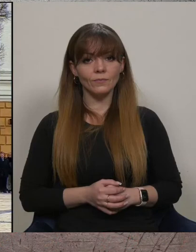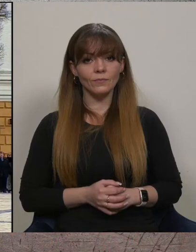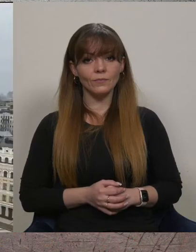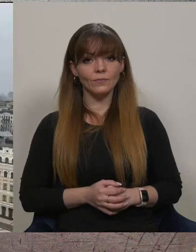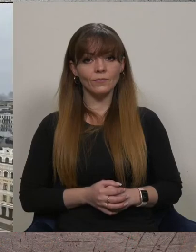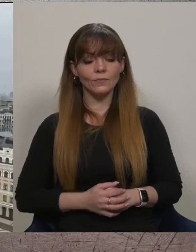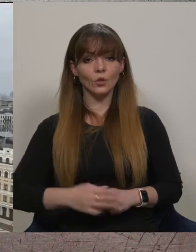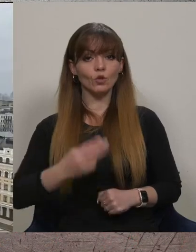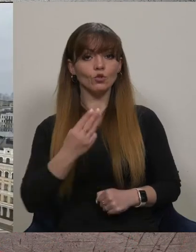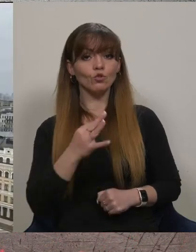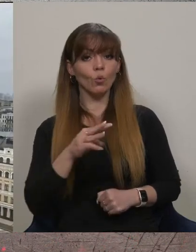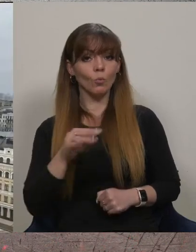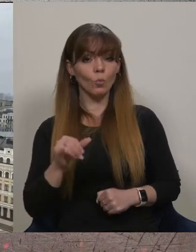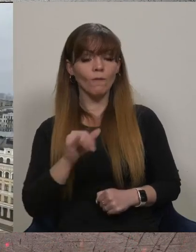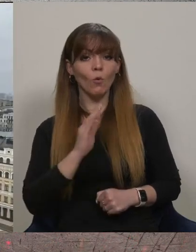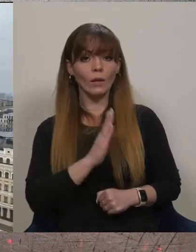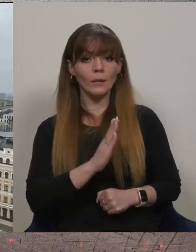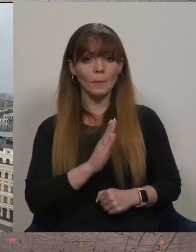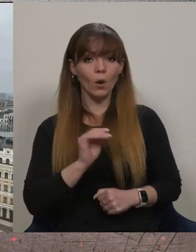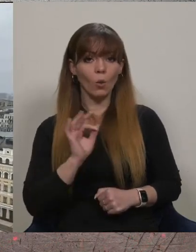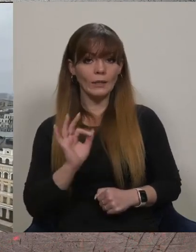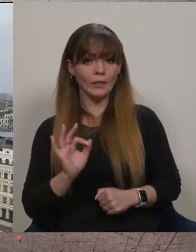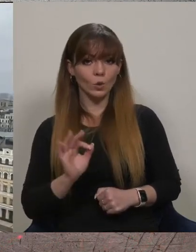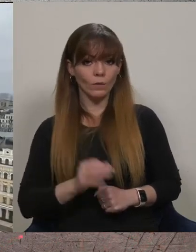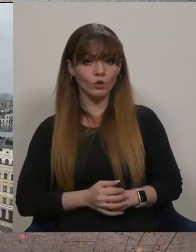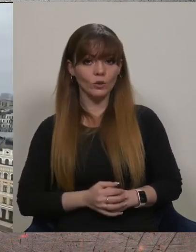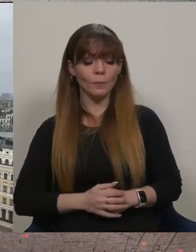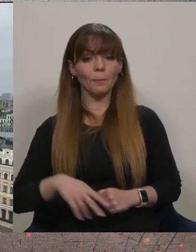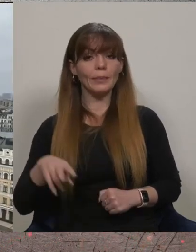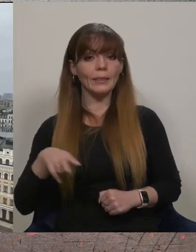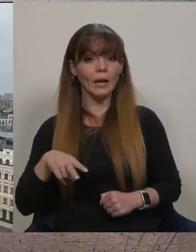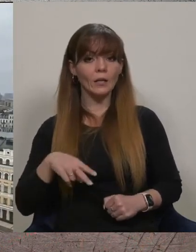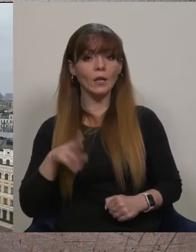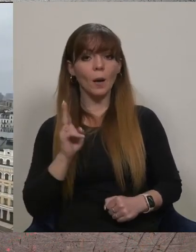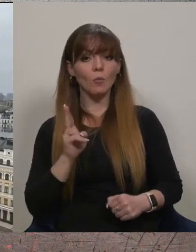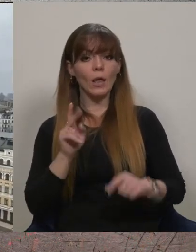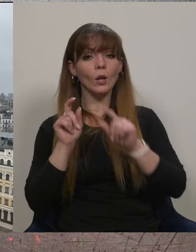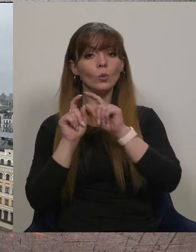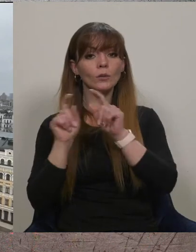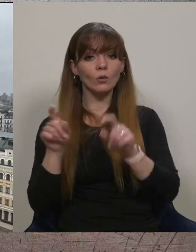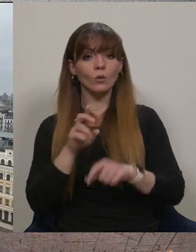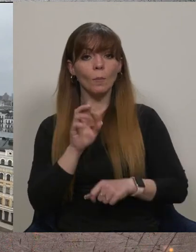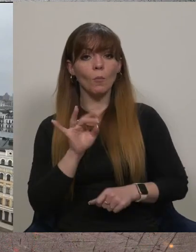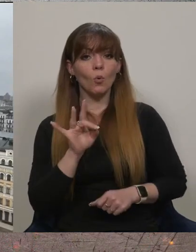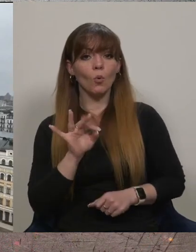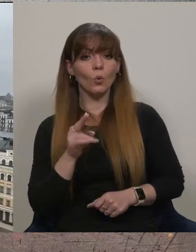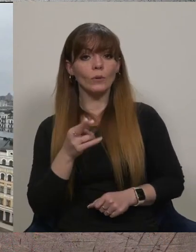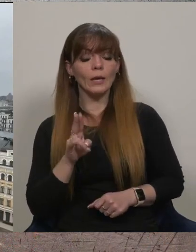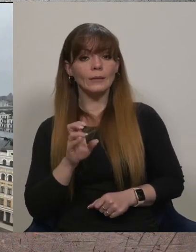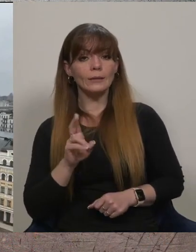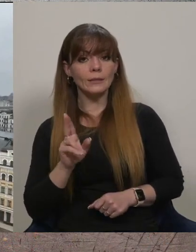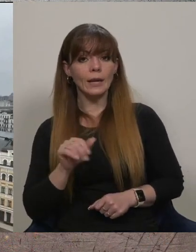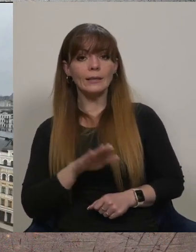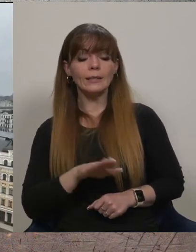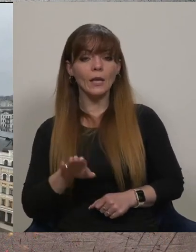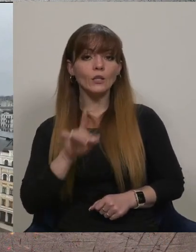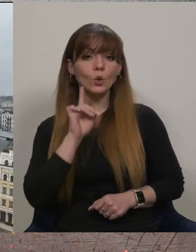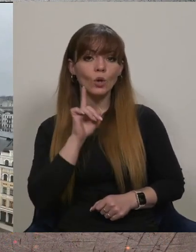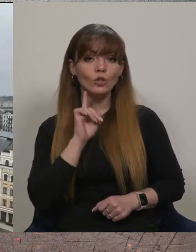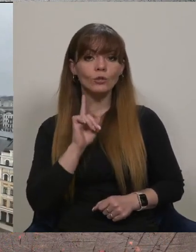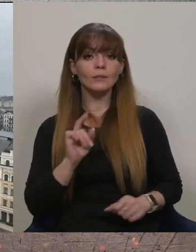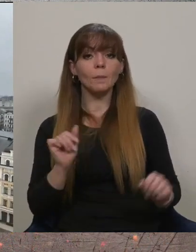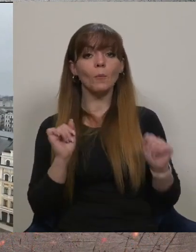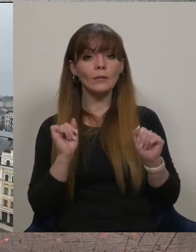Шому Володимира Олександровича, директора комунального закладу «Бородянська дитячо-юнацька спортивна